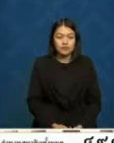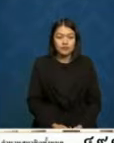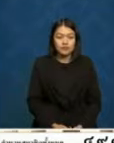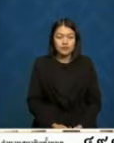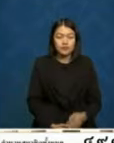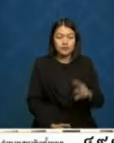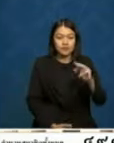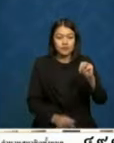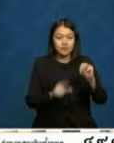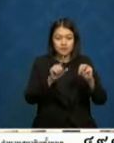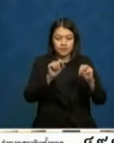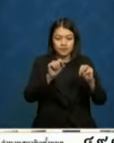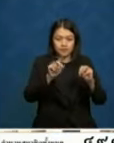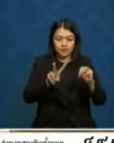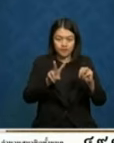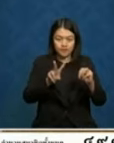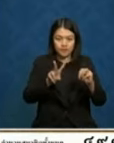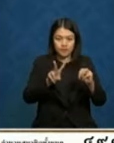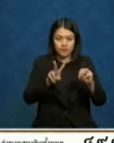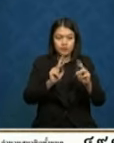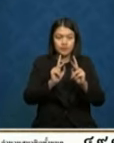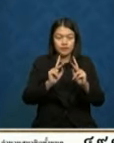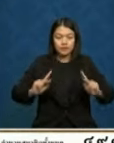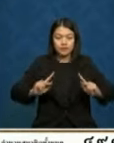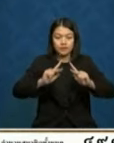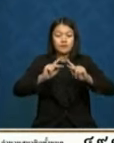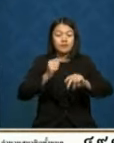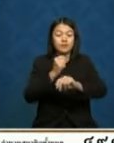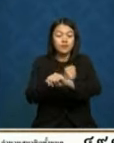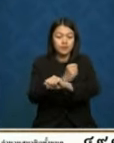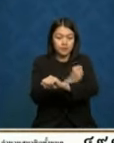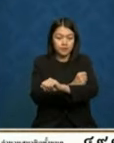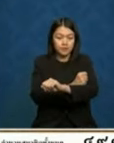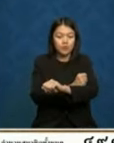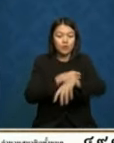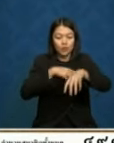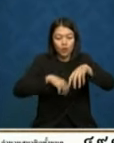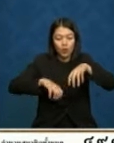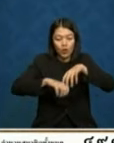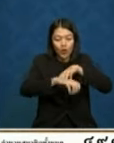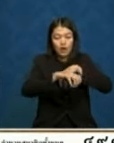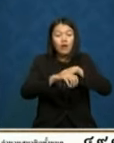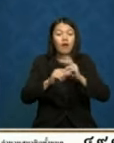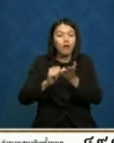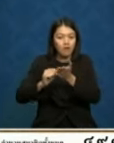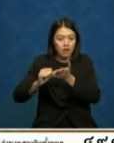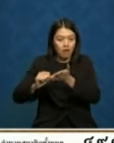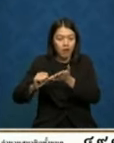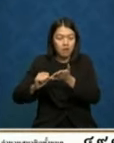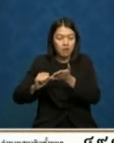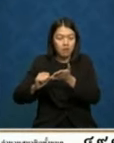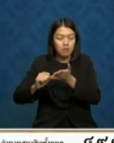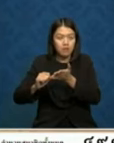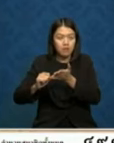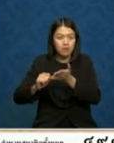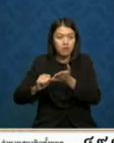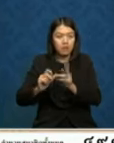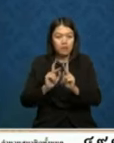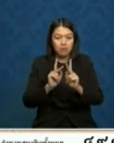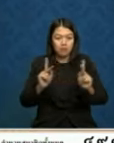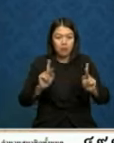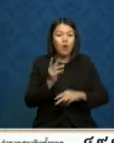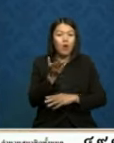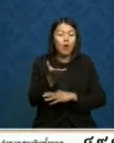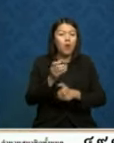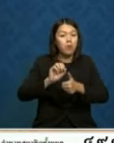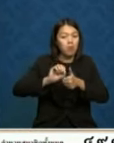มาตรา22กระทรวงแรงงานและหน่วยงานในกำกับมีการแก้ไขมีกรรมธิการขอส